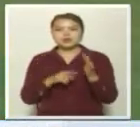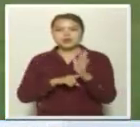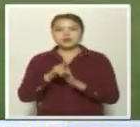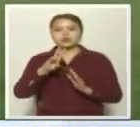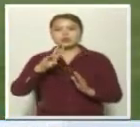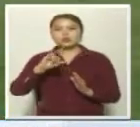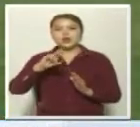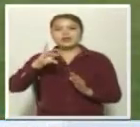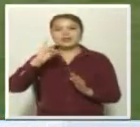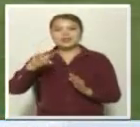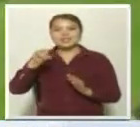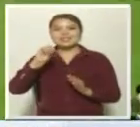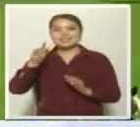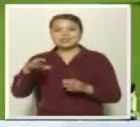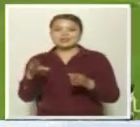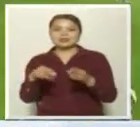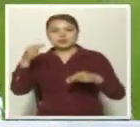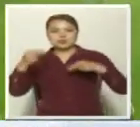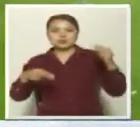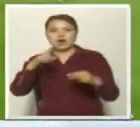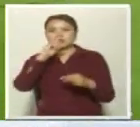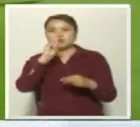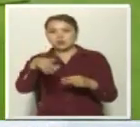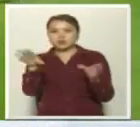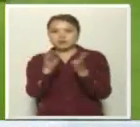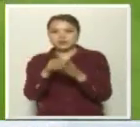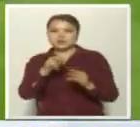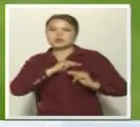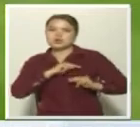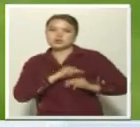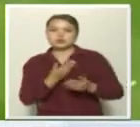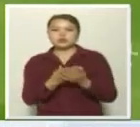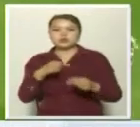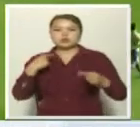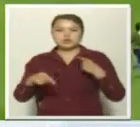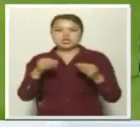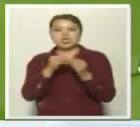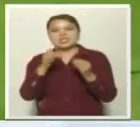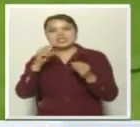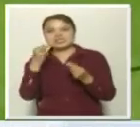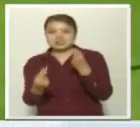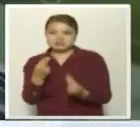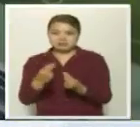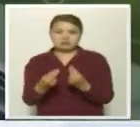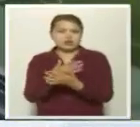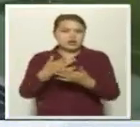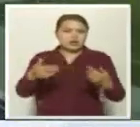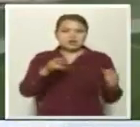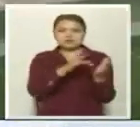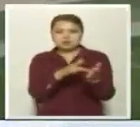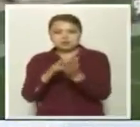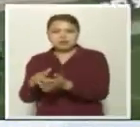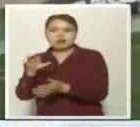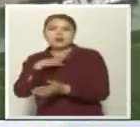был арендован «Зенитом» у «Кайрата» сроком на один год. С тех пор он участвовал в 10 играх за «Зенит». Российский клуб-лидер досрочно